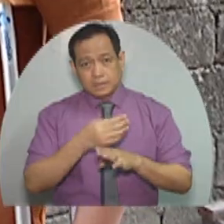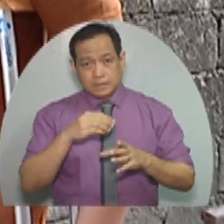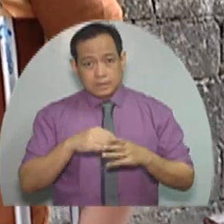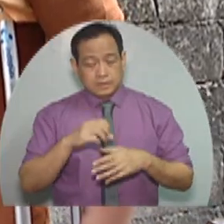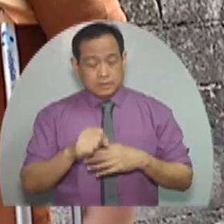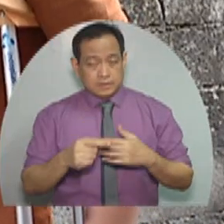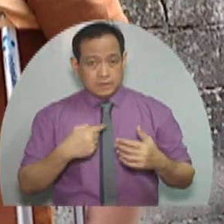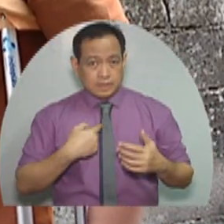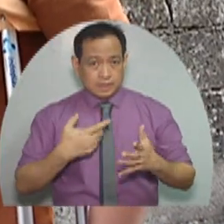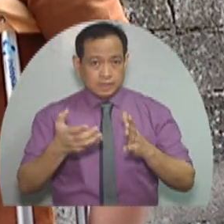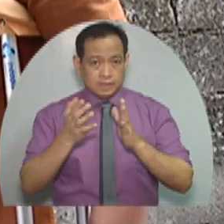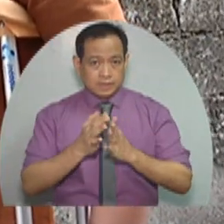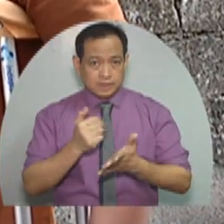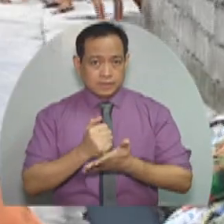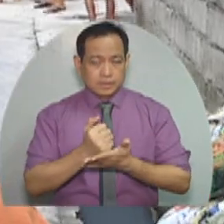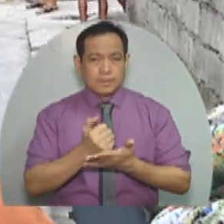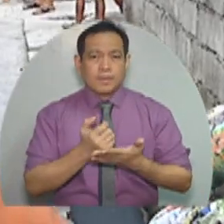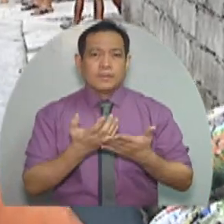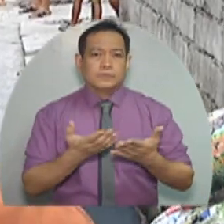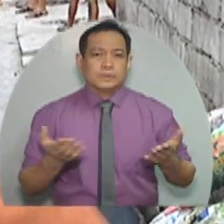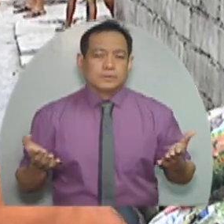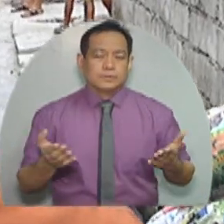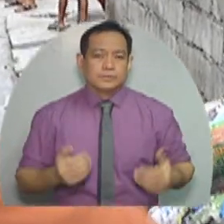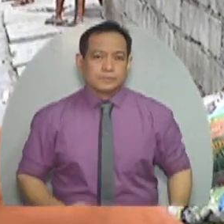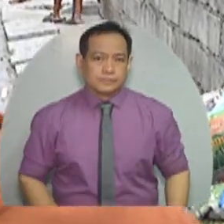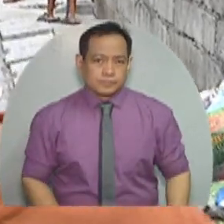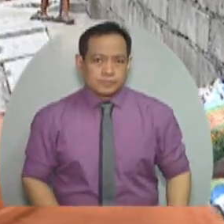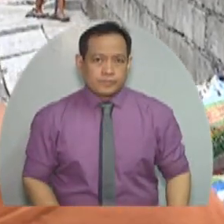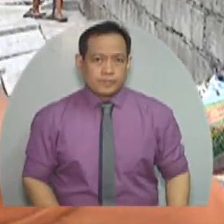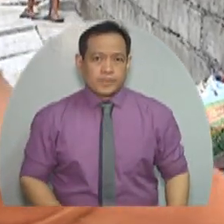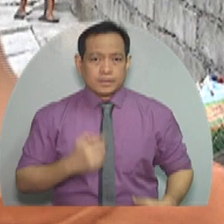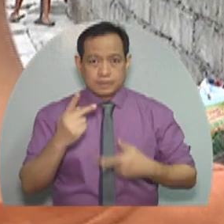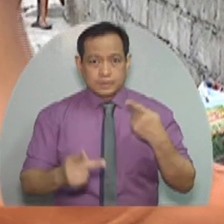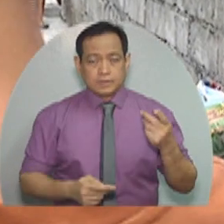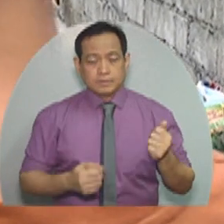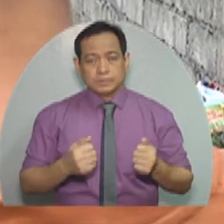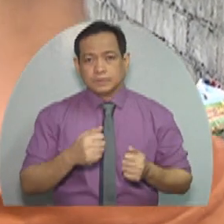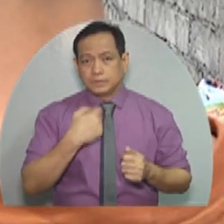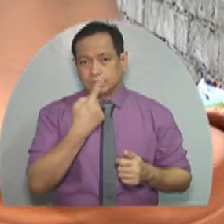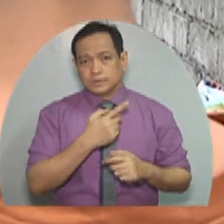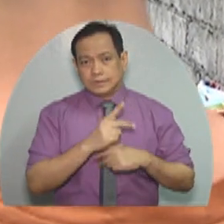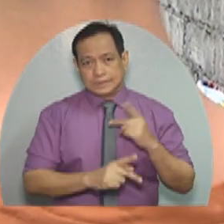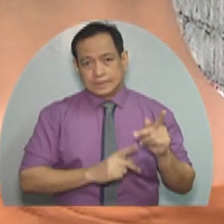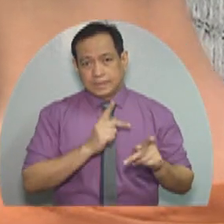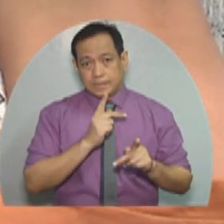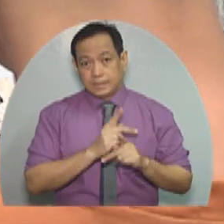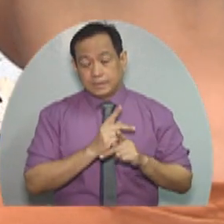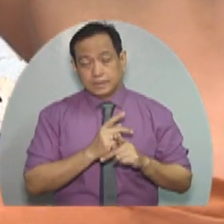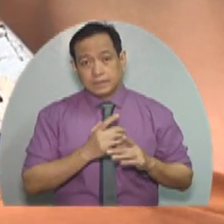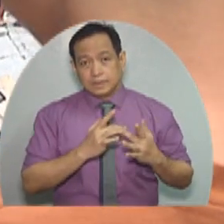nito. Nananawagan po ako sa inyo na sa mga may mabababang loob